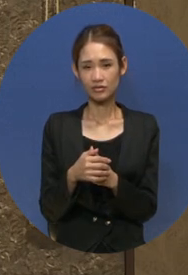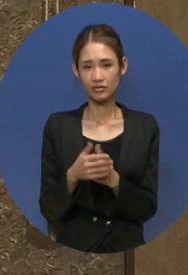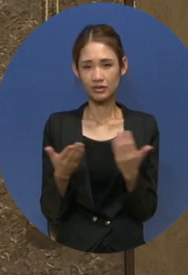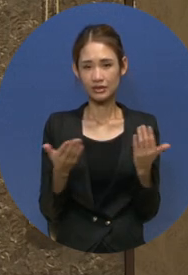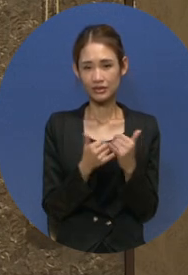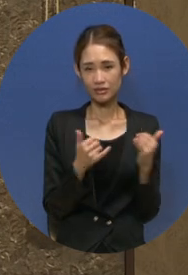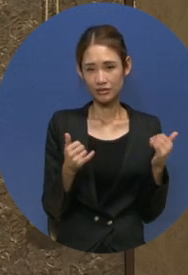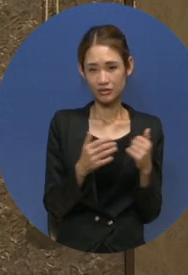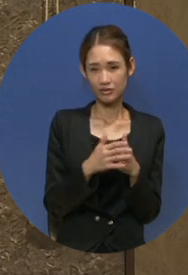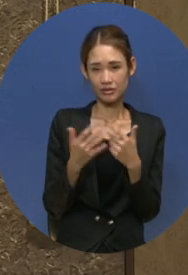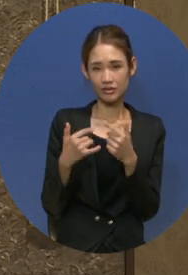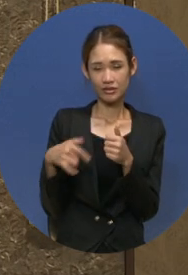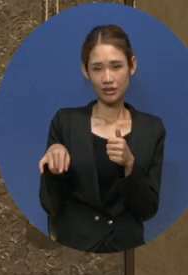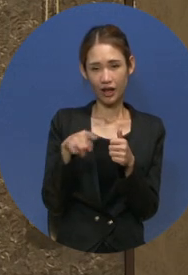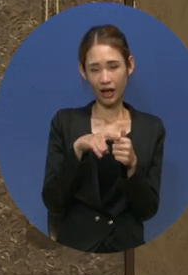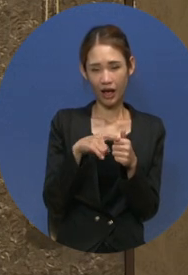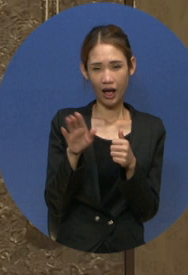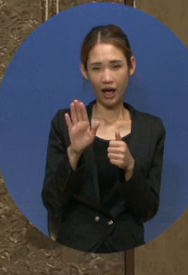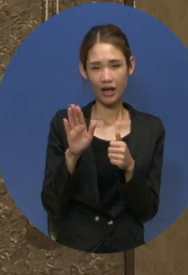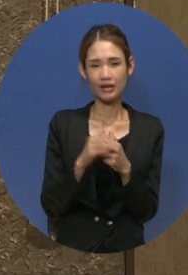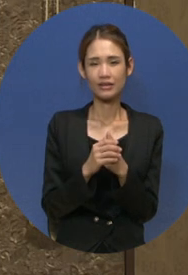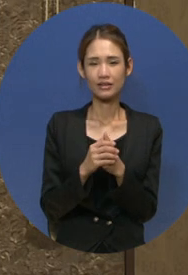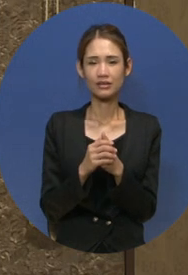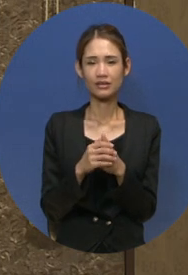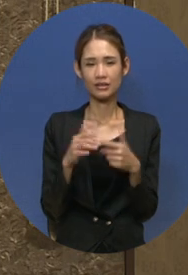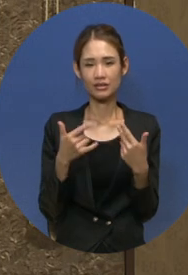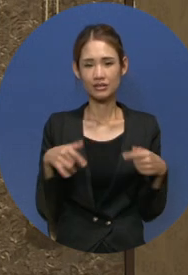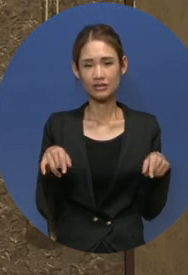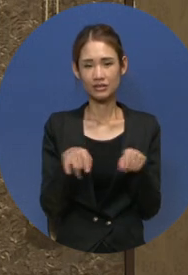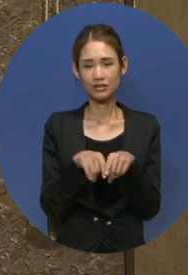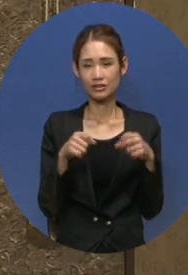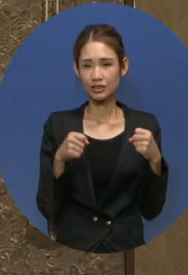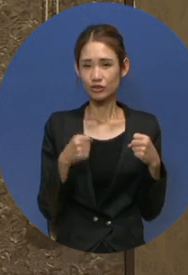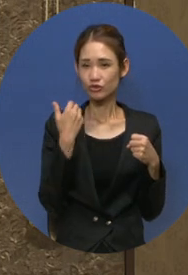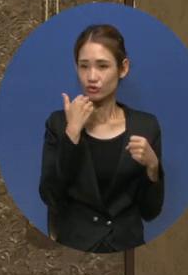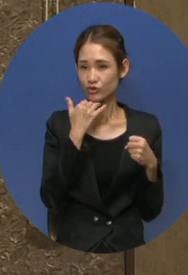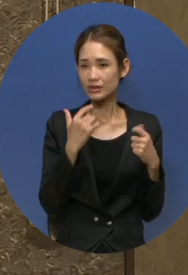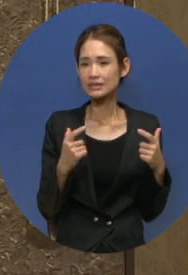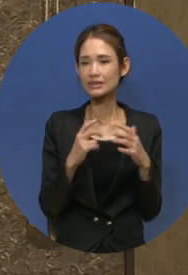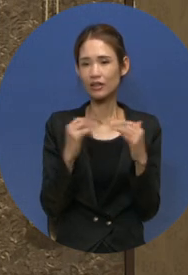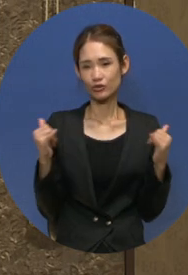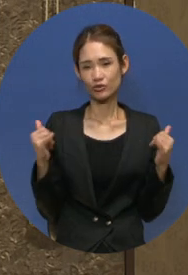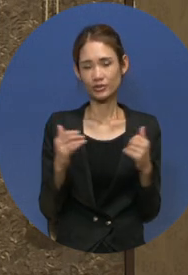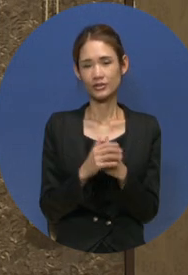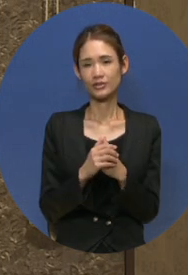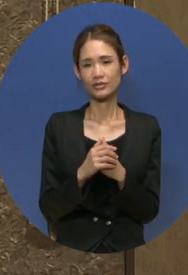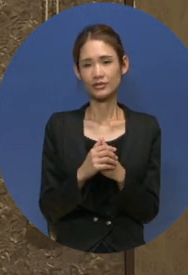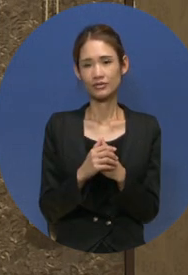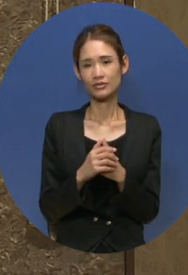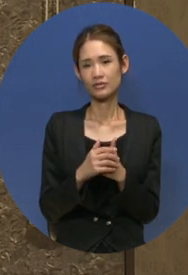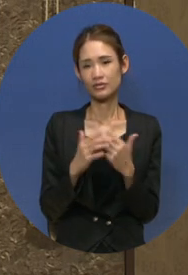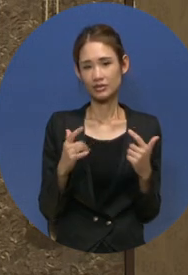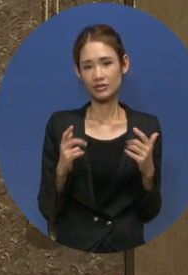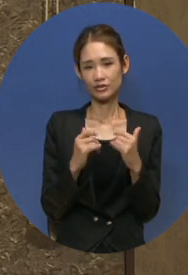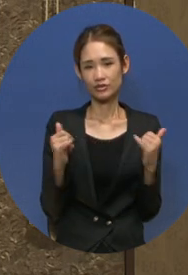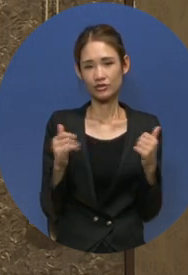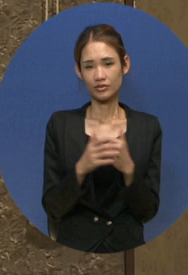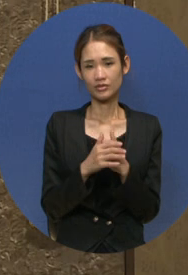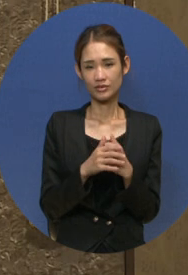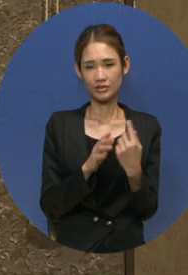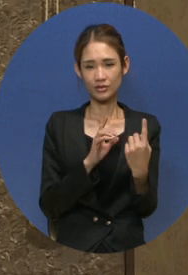일하는 사람들은 늘 그들 곁에 있는 게 아니잖아요. 근데 그렇죠. 그들 곁에 늘 계시는 분들은 지역 주민이거든요. 그래서 그 지역